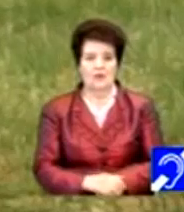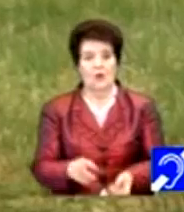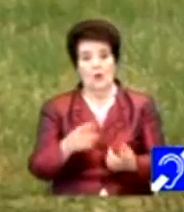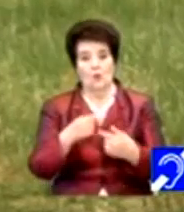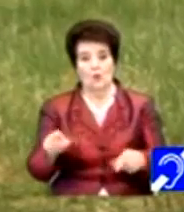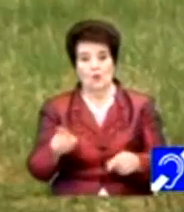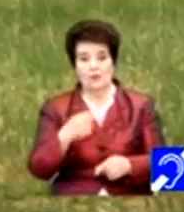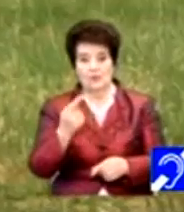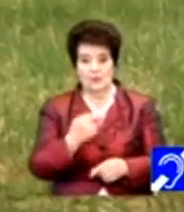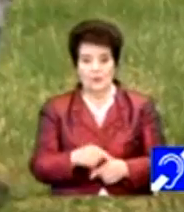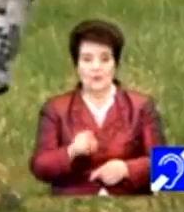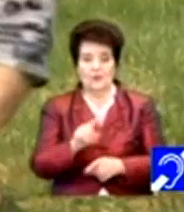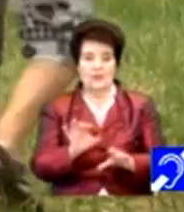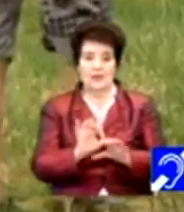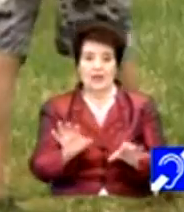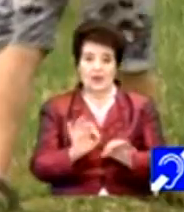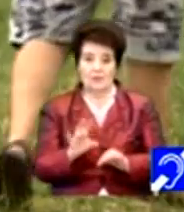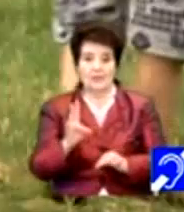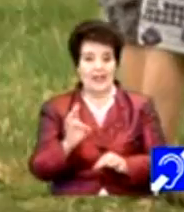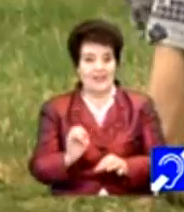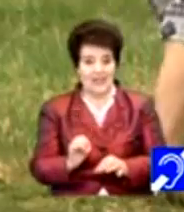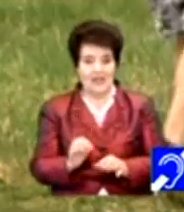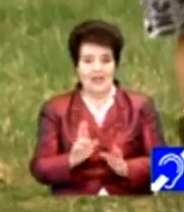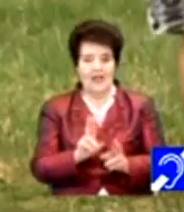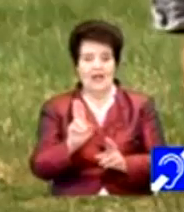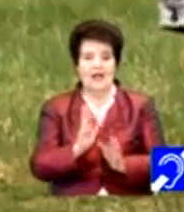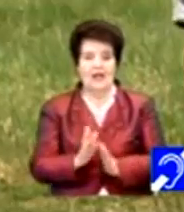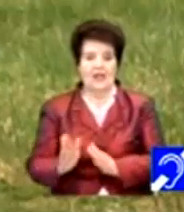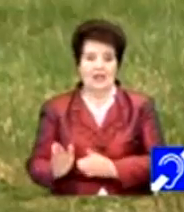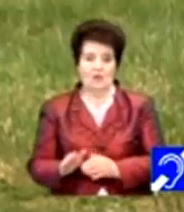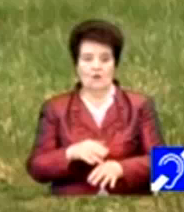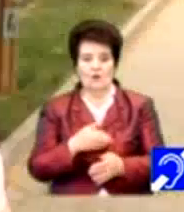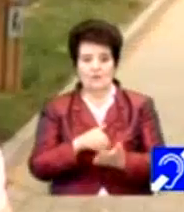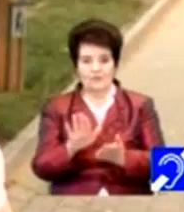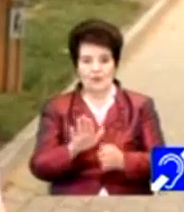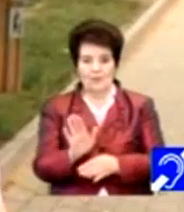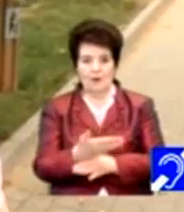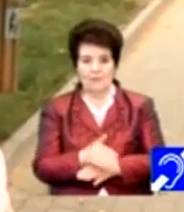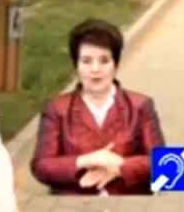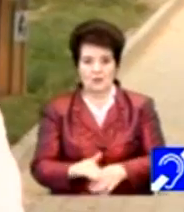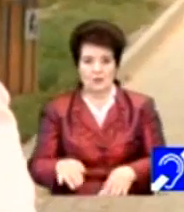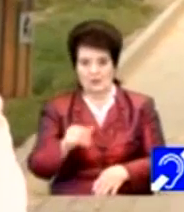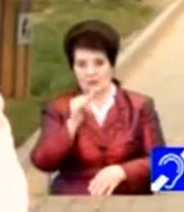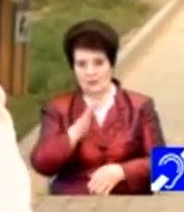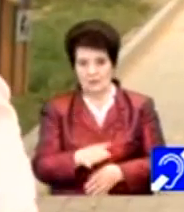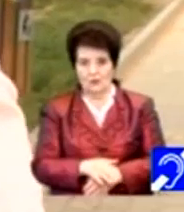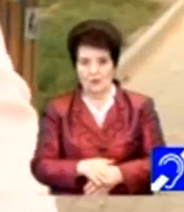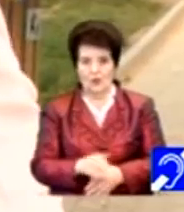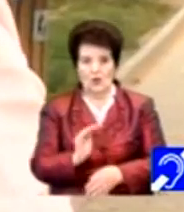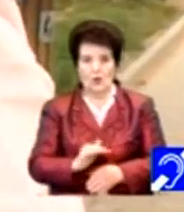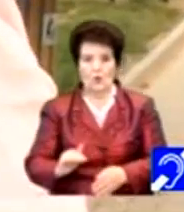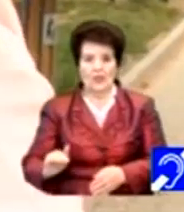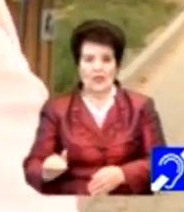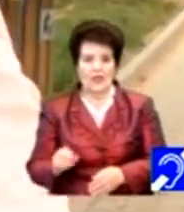Unii spun însă că, din cauza acestei noi reguli, vor fi nevoiți să renunțe la plimbările cu copiii. Dar nici n-am spus să ies cu nepoțelul afară.